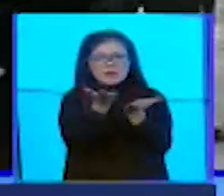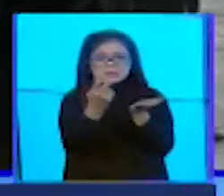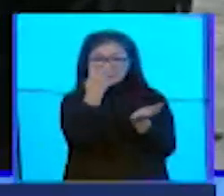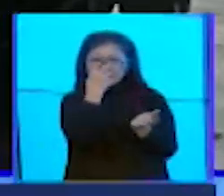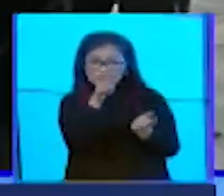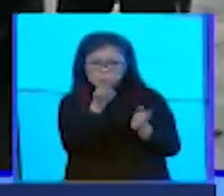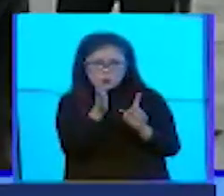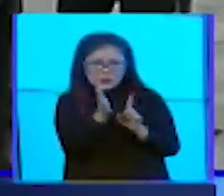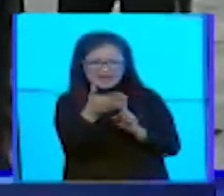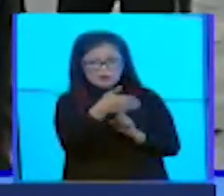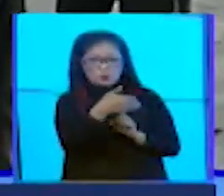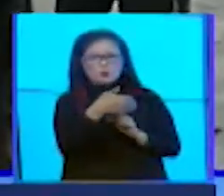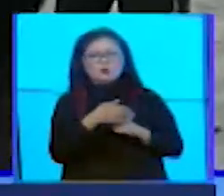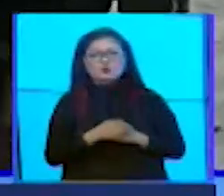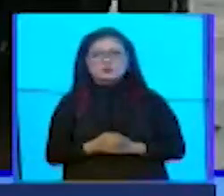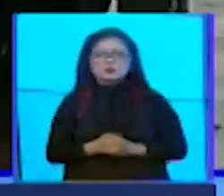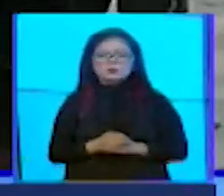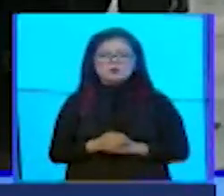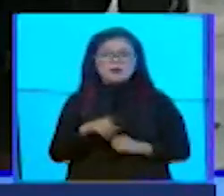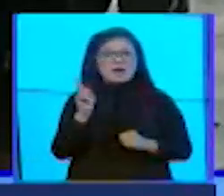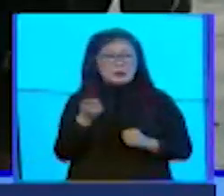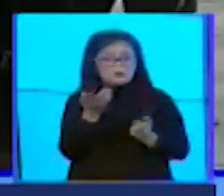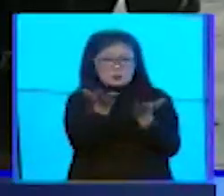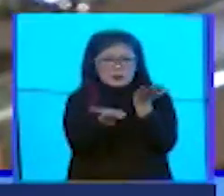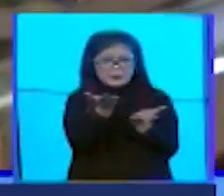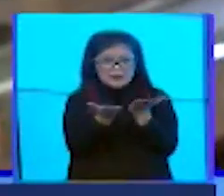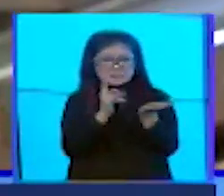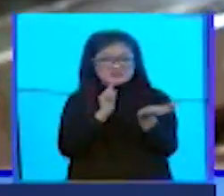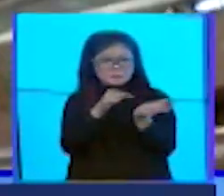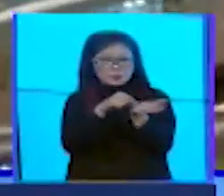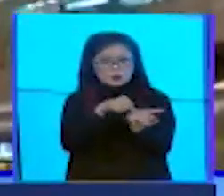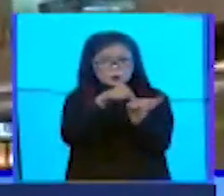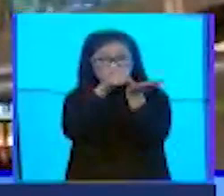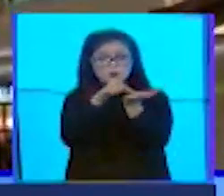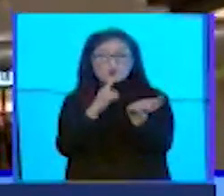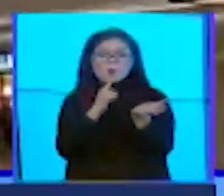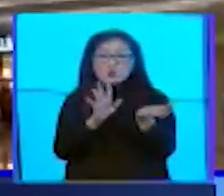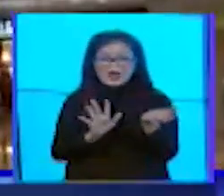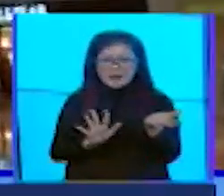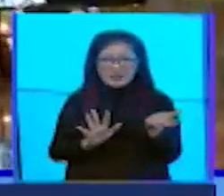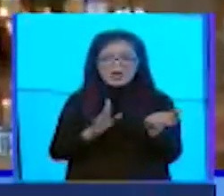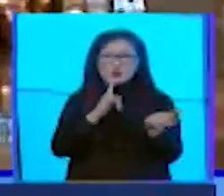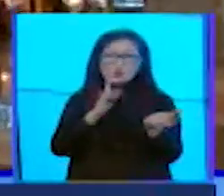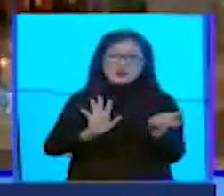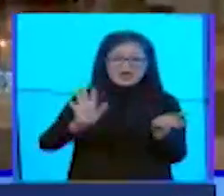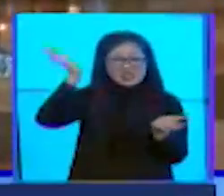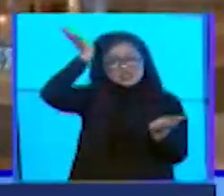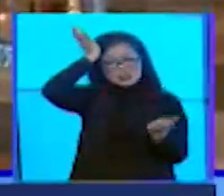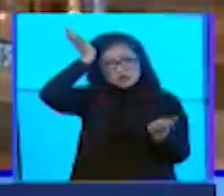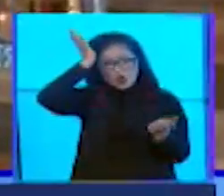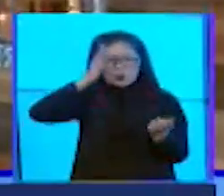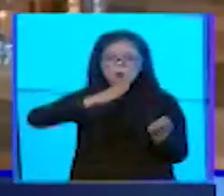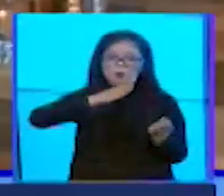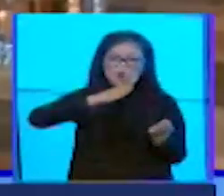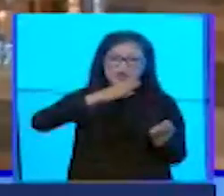screening Peduli Lindungi itu akan ada notifikasi warna. Salah satunya adalah hijau, atau kuning, atau merah, atau hitam.